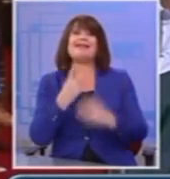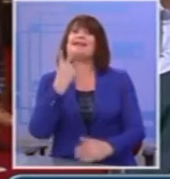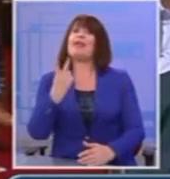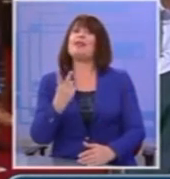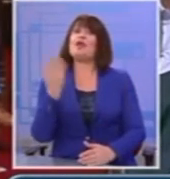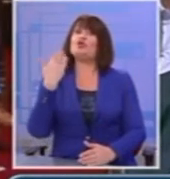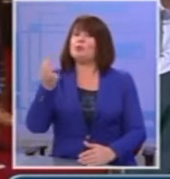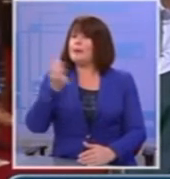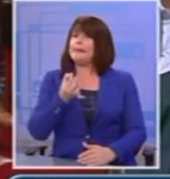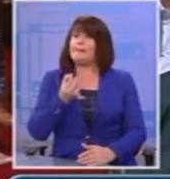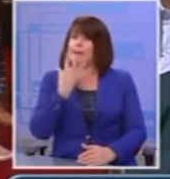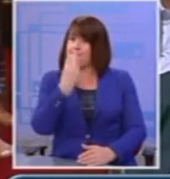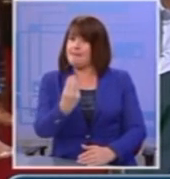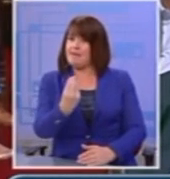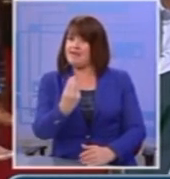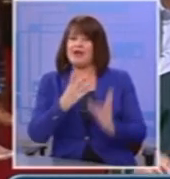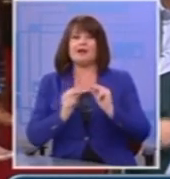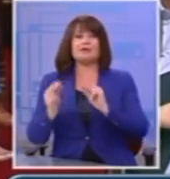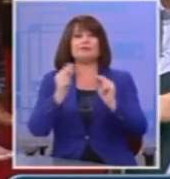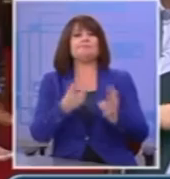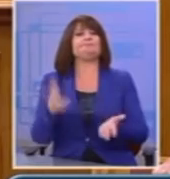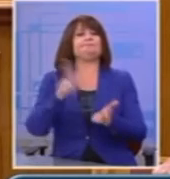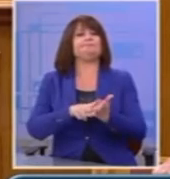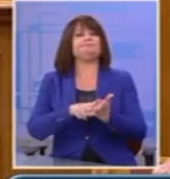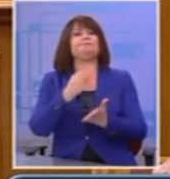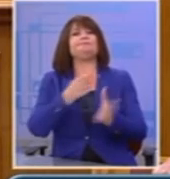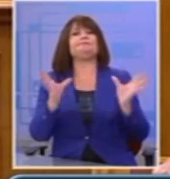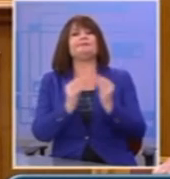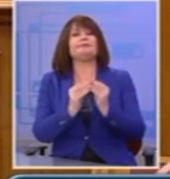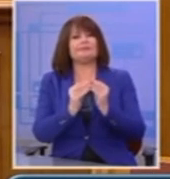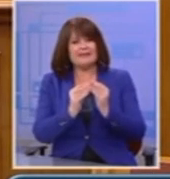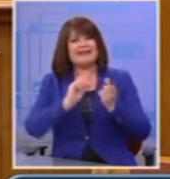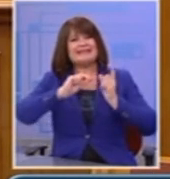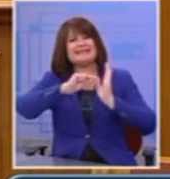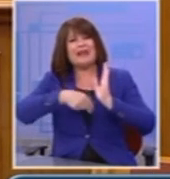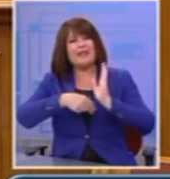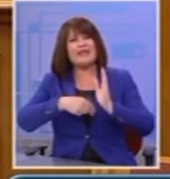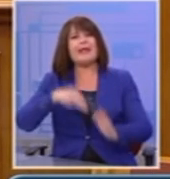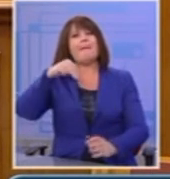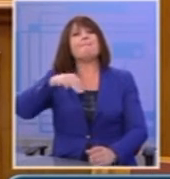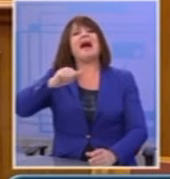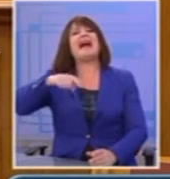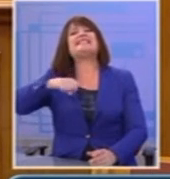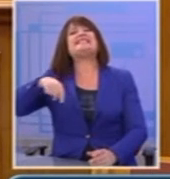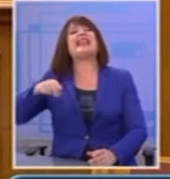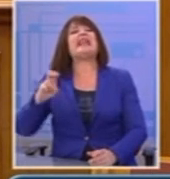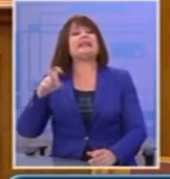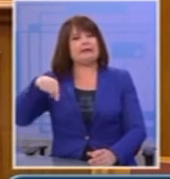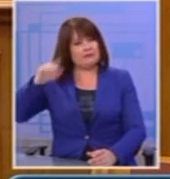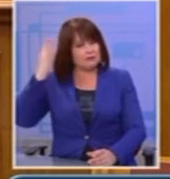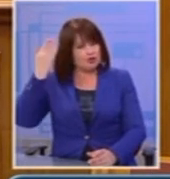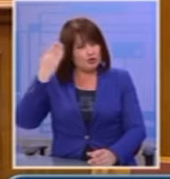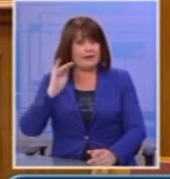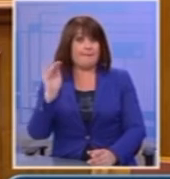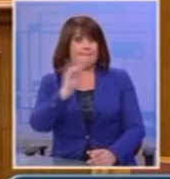1992, στη συζήτηση για την κύρωση της συνθήκης του Μάστριχτ. Προειδοποίησε τότε, κυρίες και κύριοι